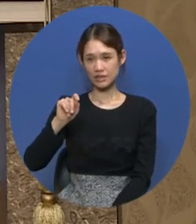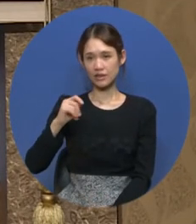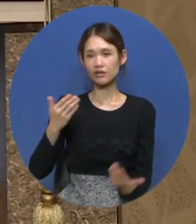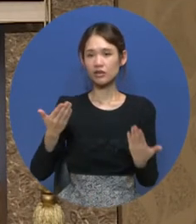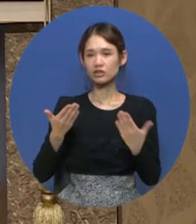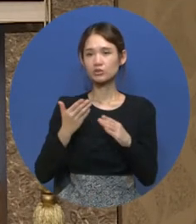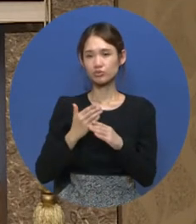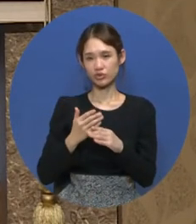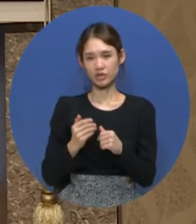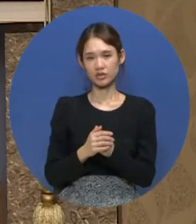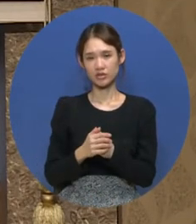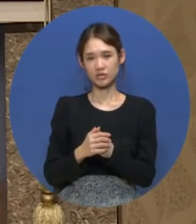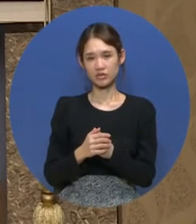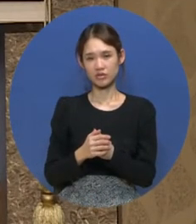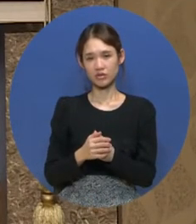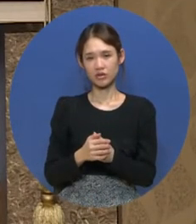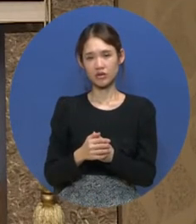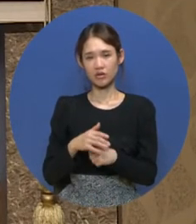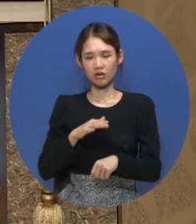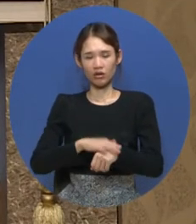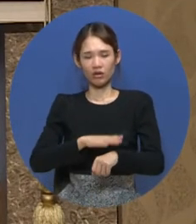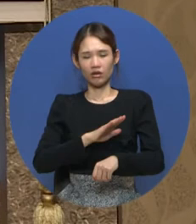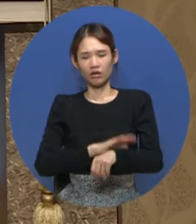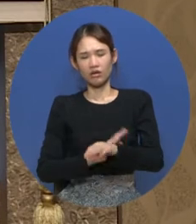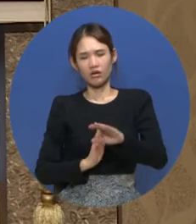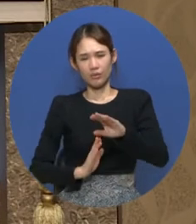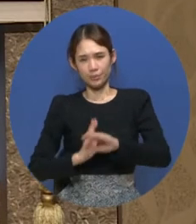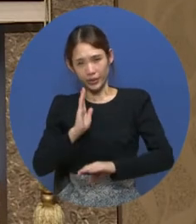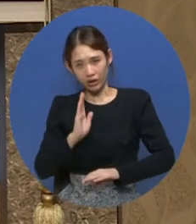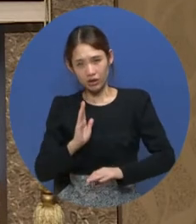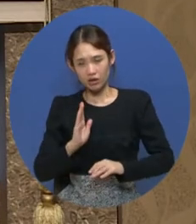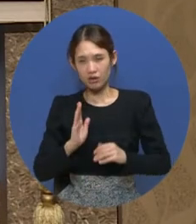어 과로에 의해서 아